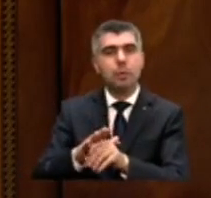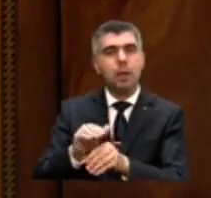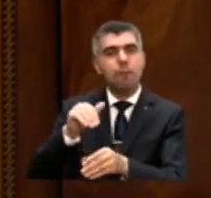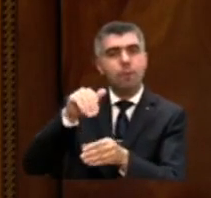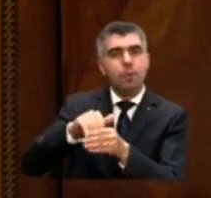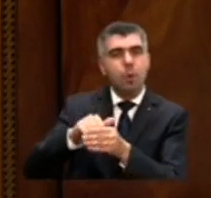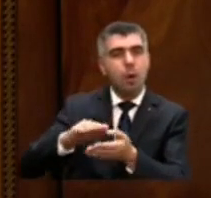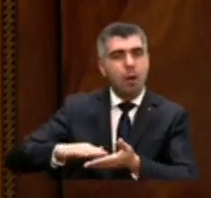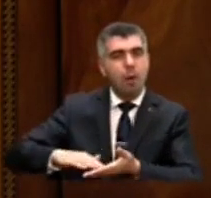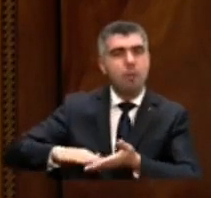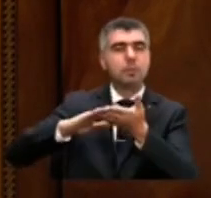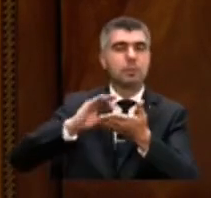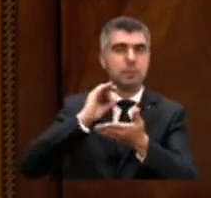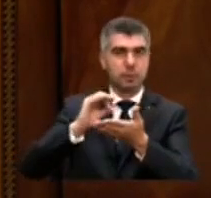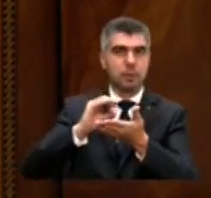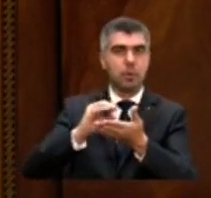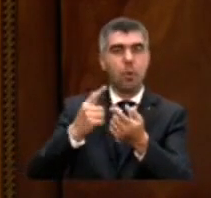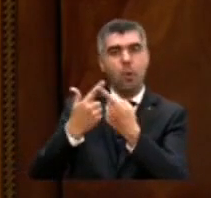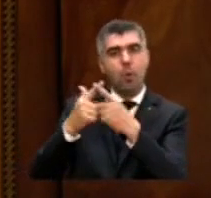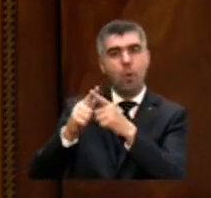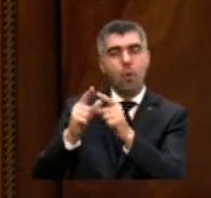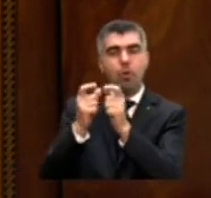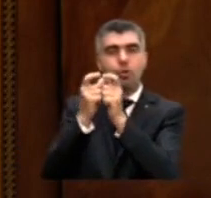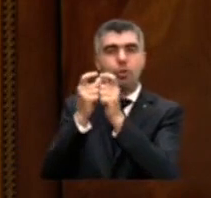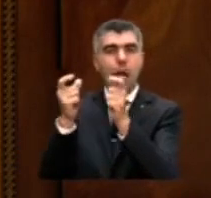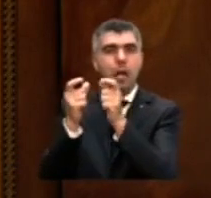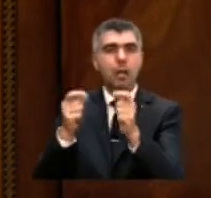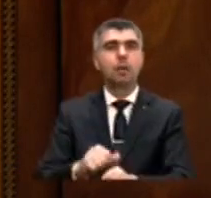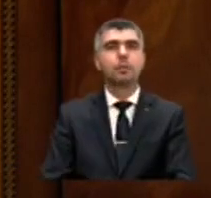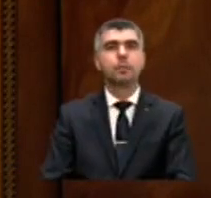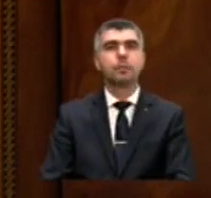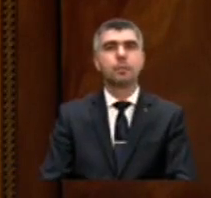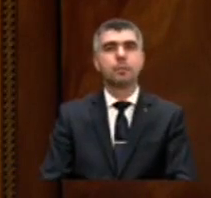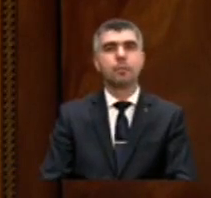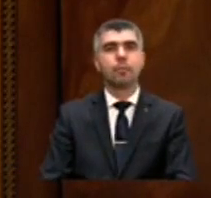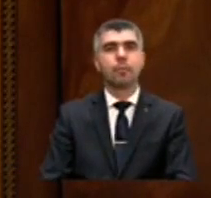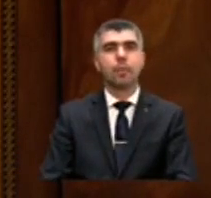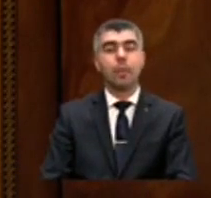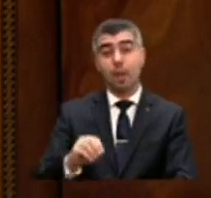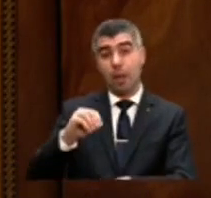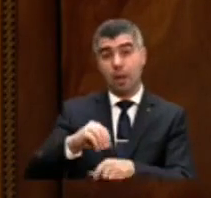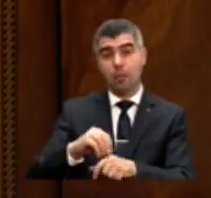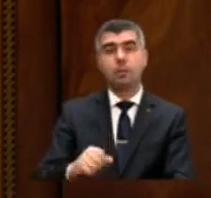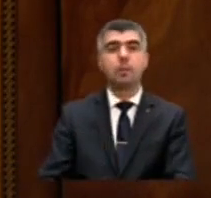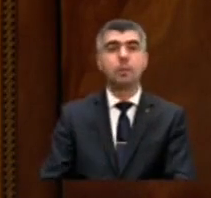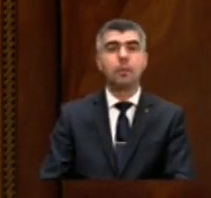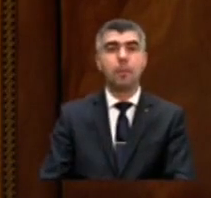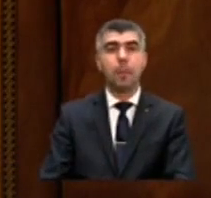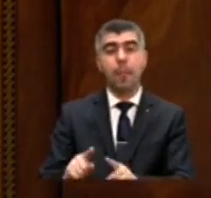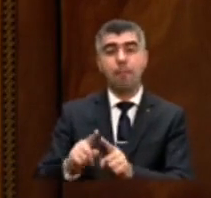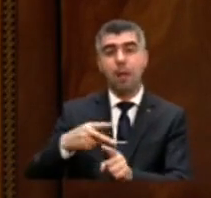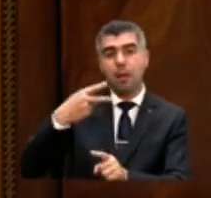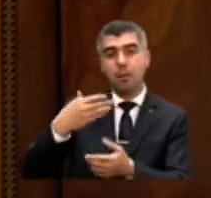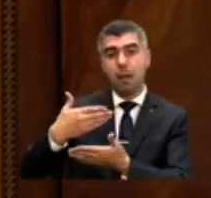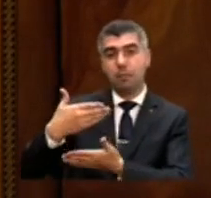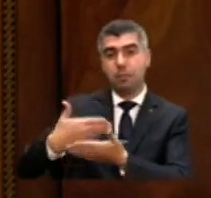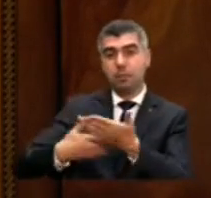نجاعة أداء المؤسسات والمقاولات، وتفاعلا كذلك مع مضامين الخطاب الملكي